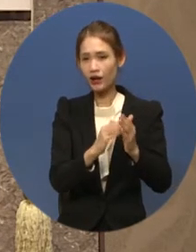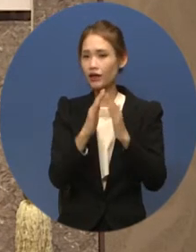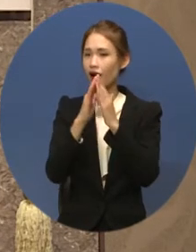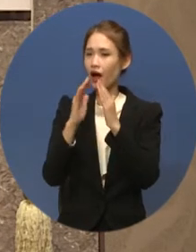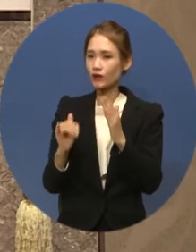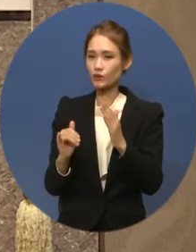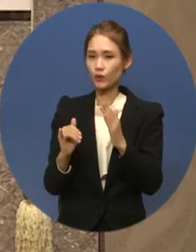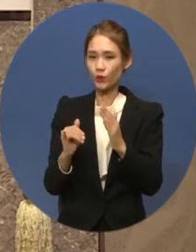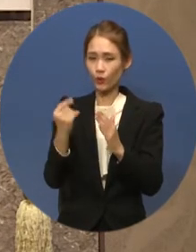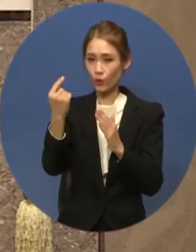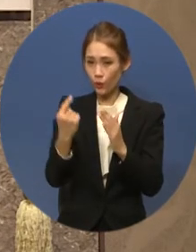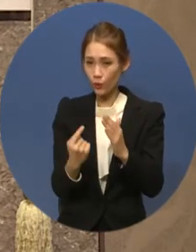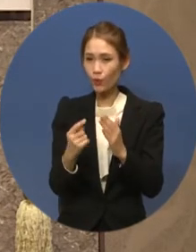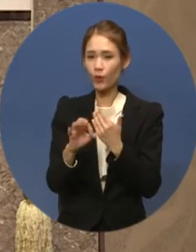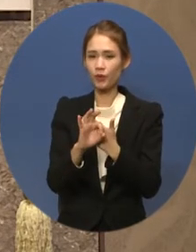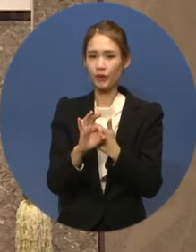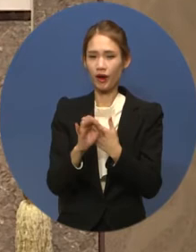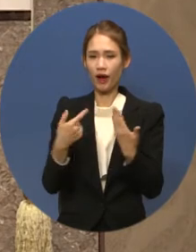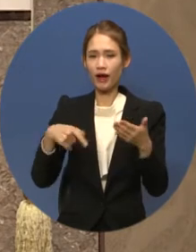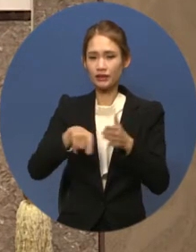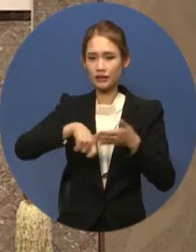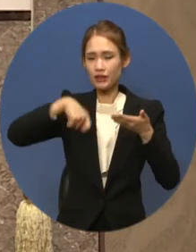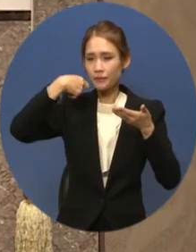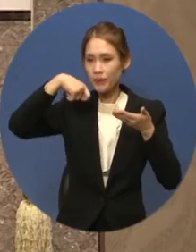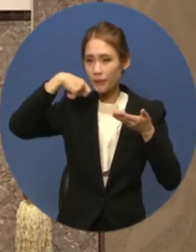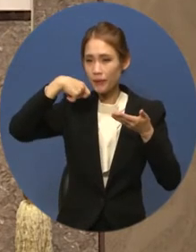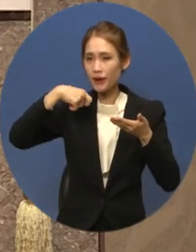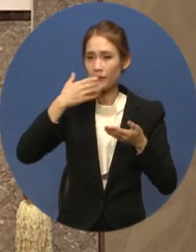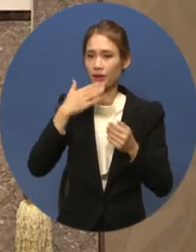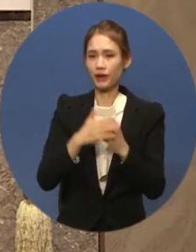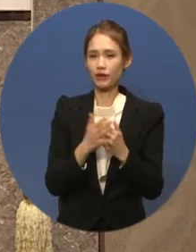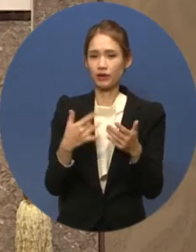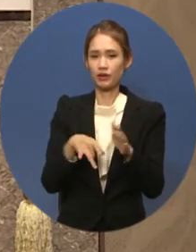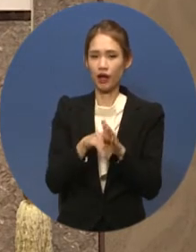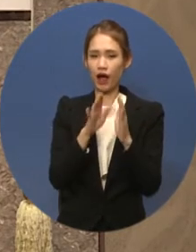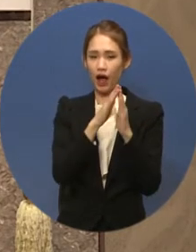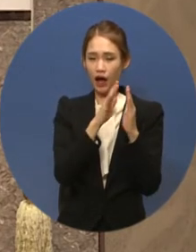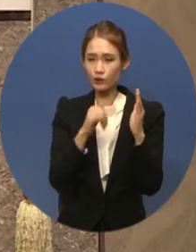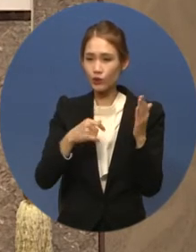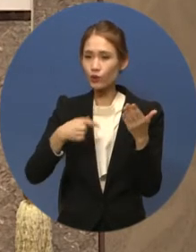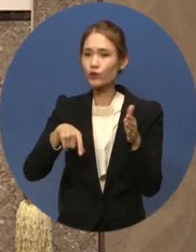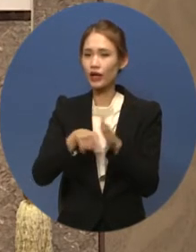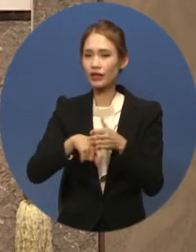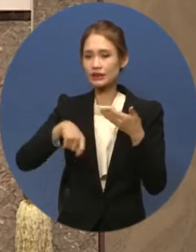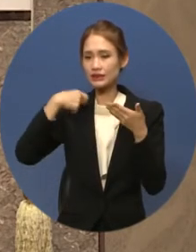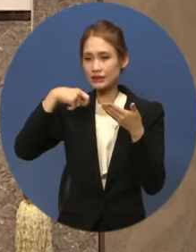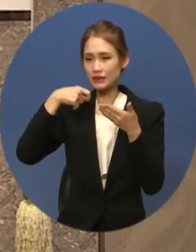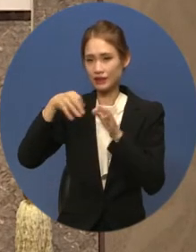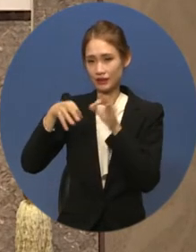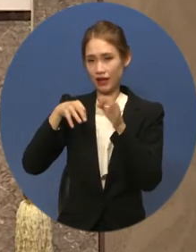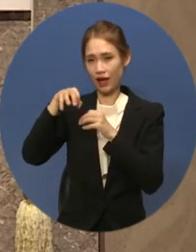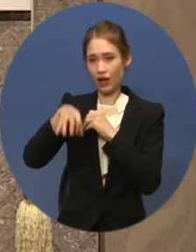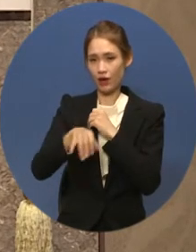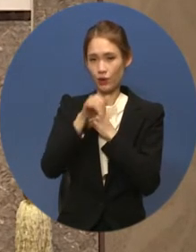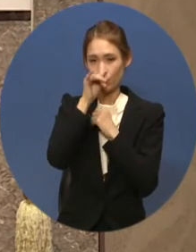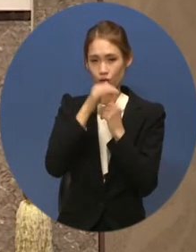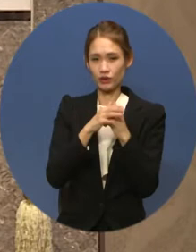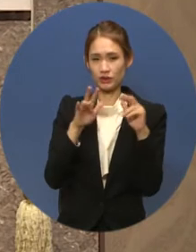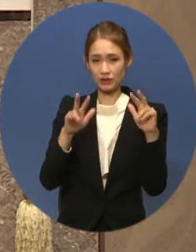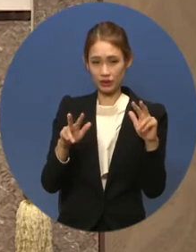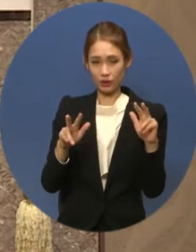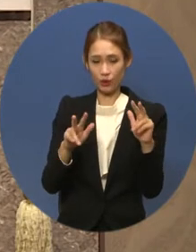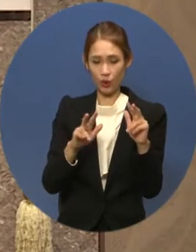오셨을 때 함께 식사를 할 수 있는 가족들을 위한 식단도 따로 만들었고 어 지금처럼 코로나